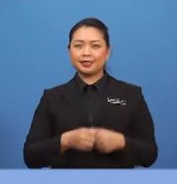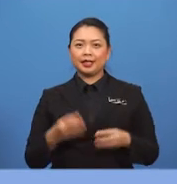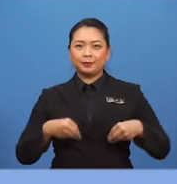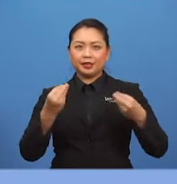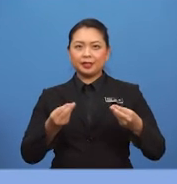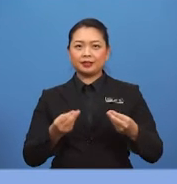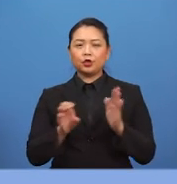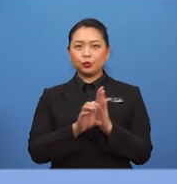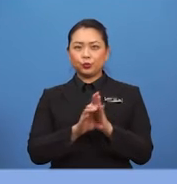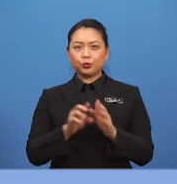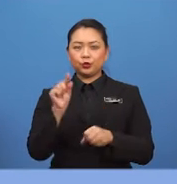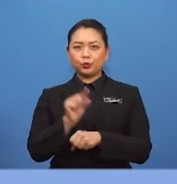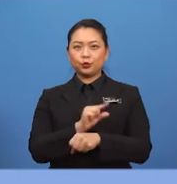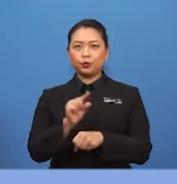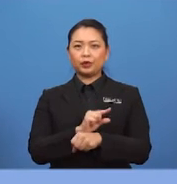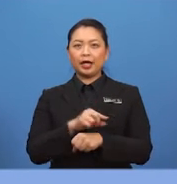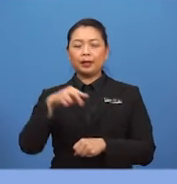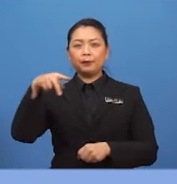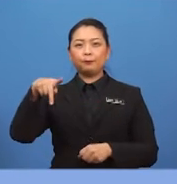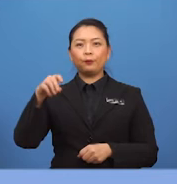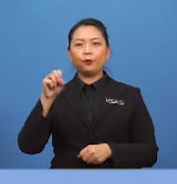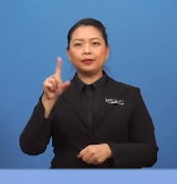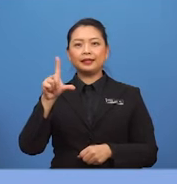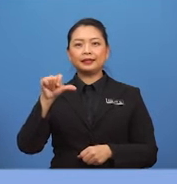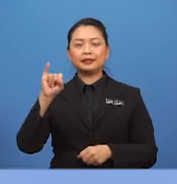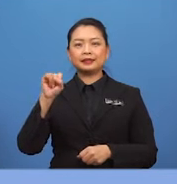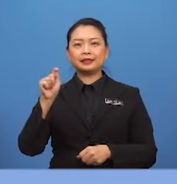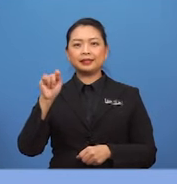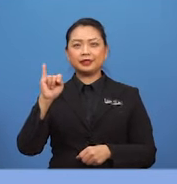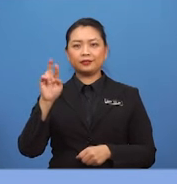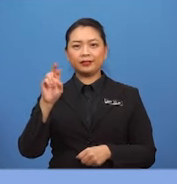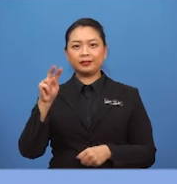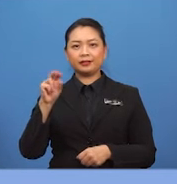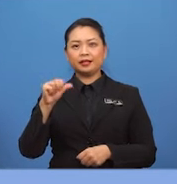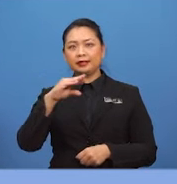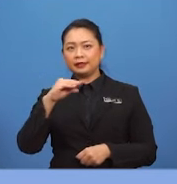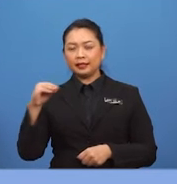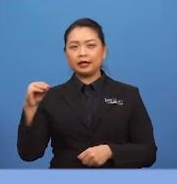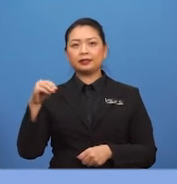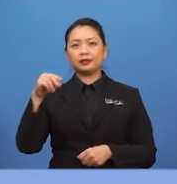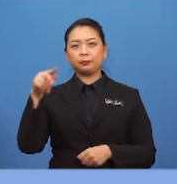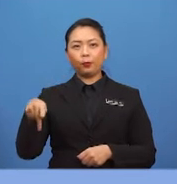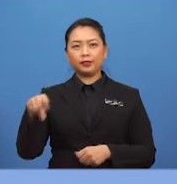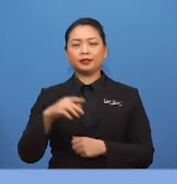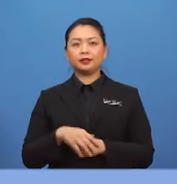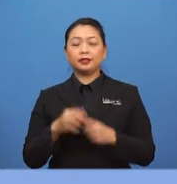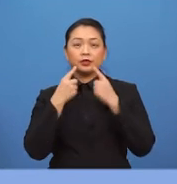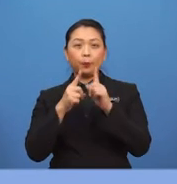terakhir. Berikan contoh kegunaan polistirena dan